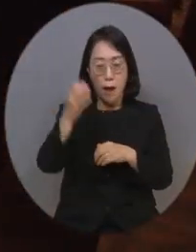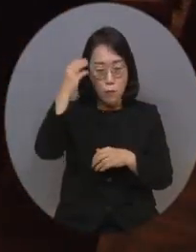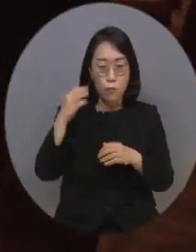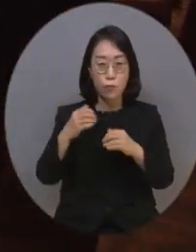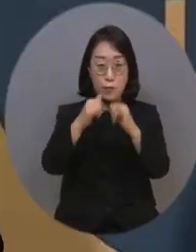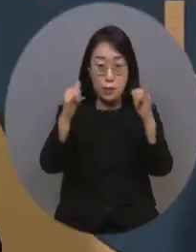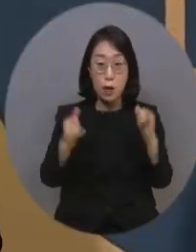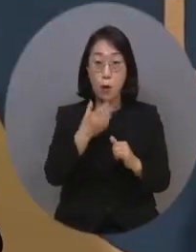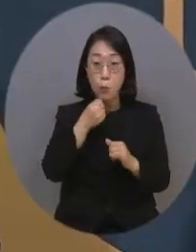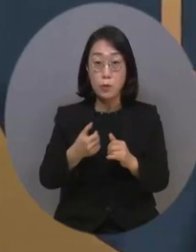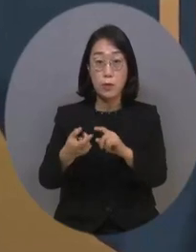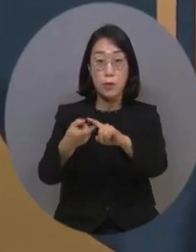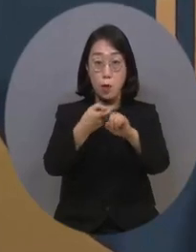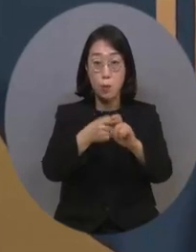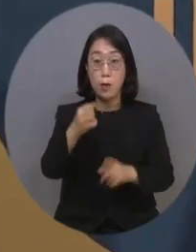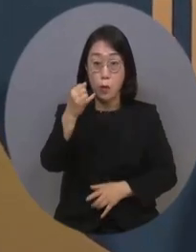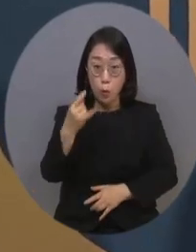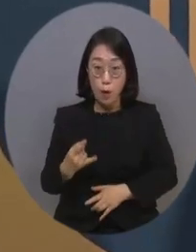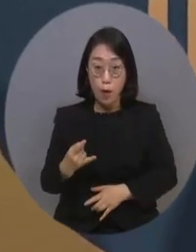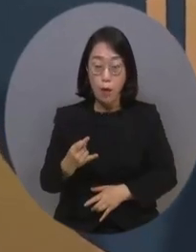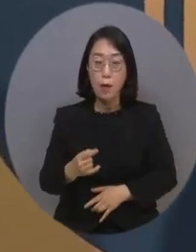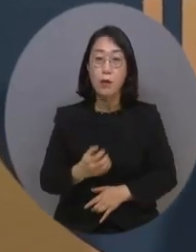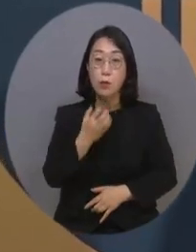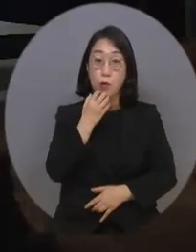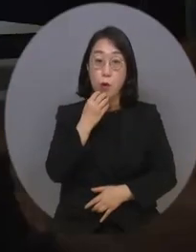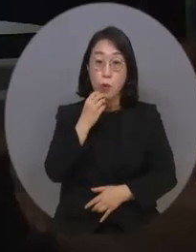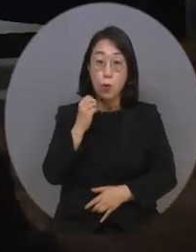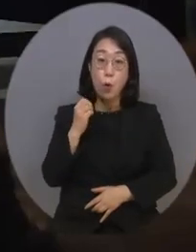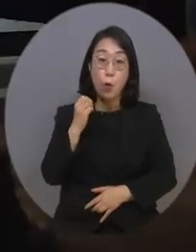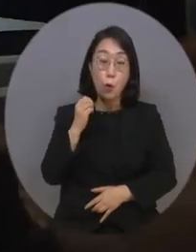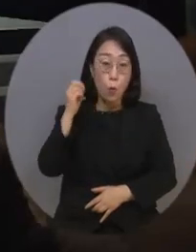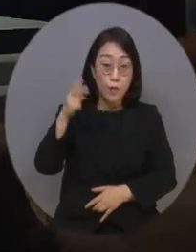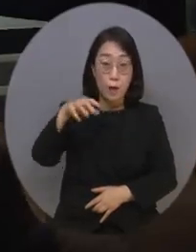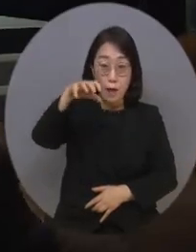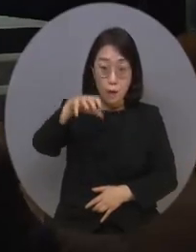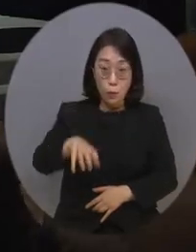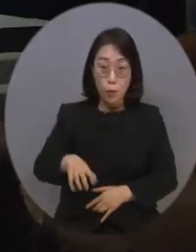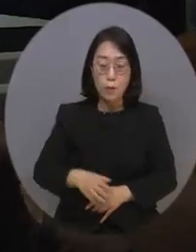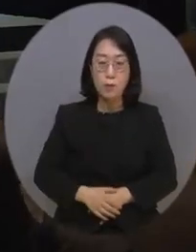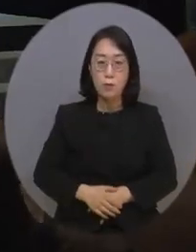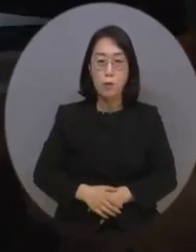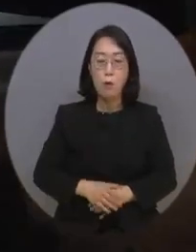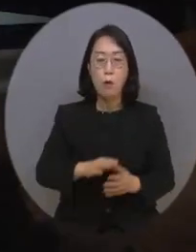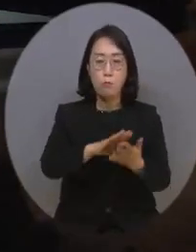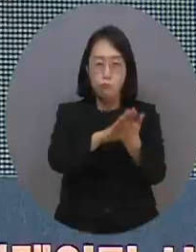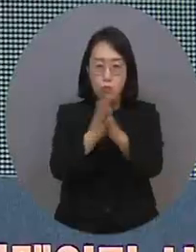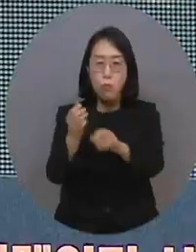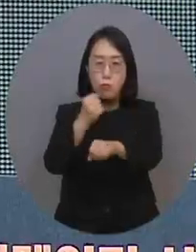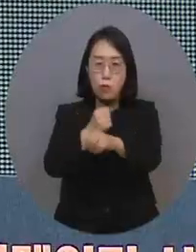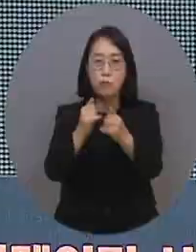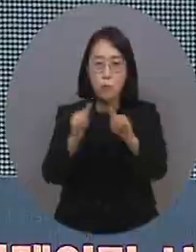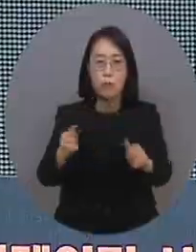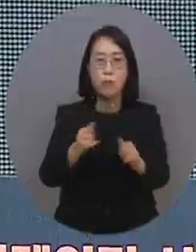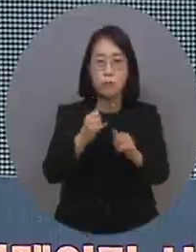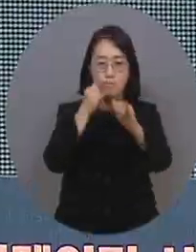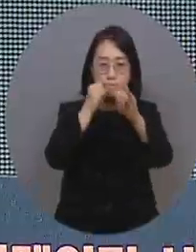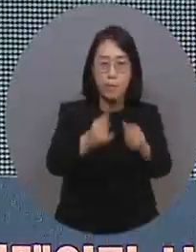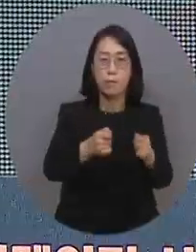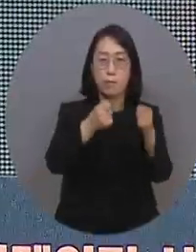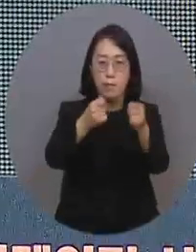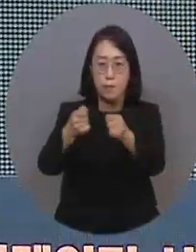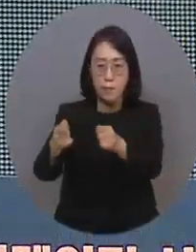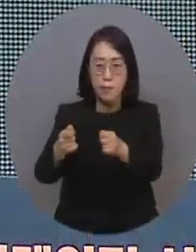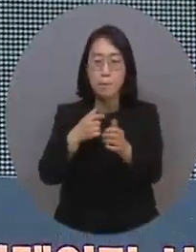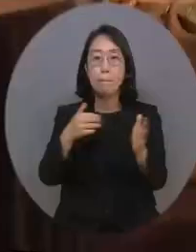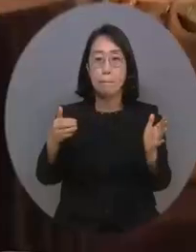한국사회복지협의회는 서울가든호텔에서 제3회 대한민국 체인지 메이커 시상식을 열었습니다 사회혁신